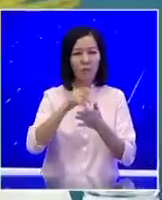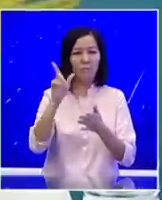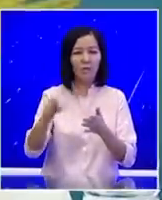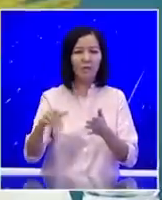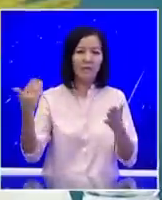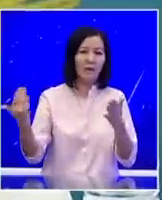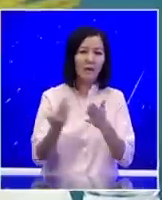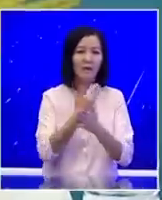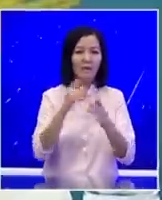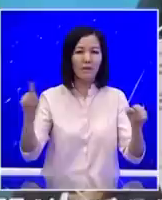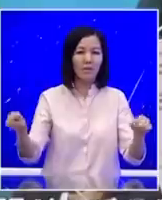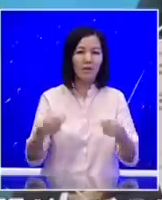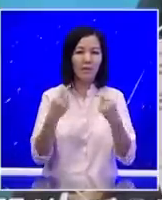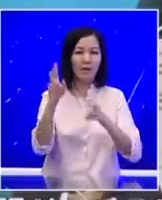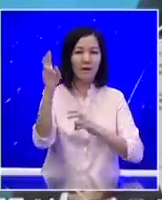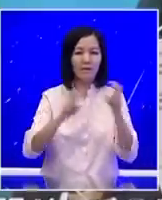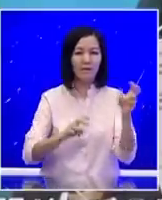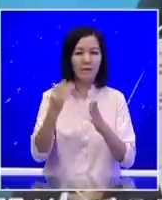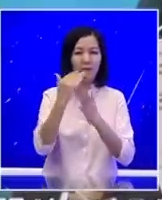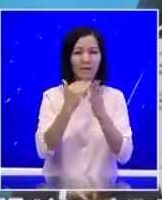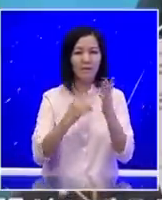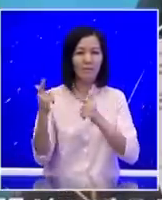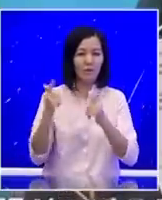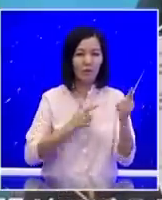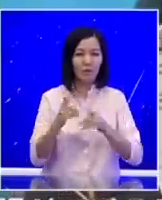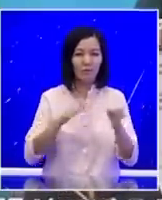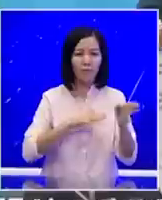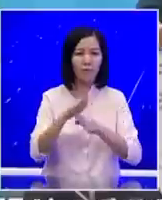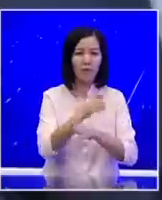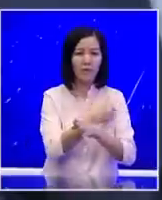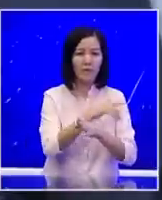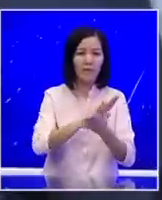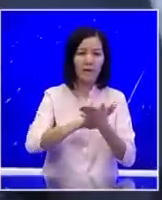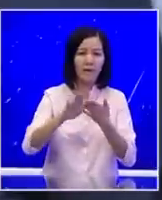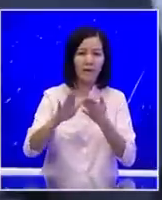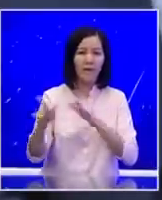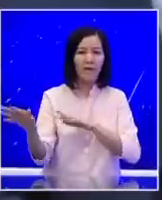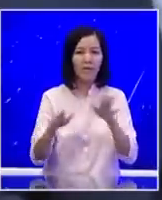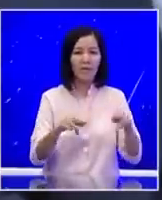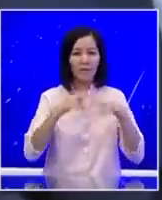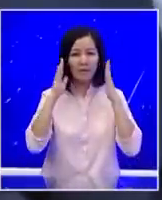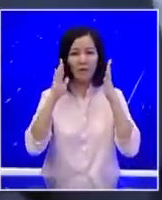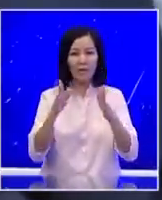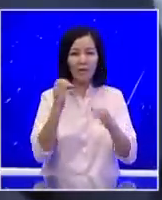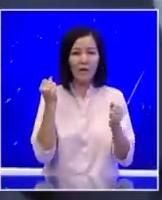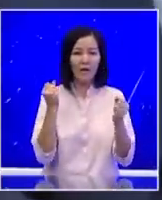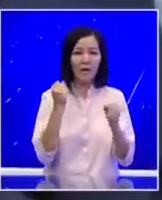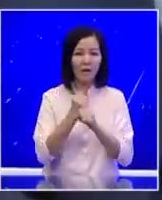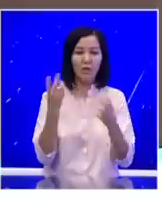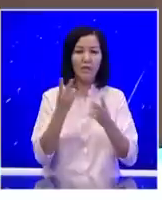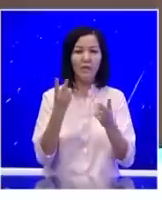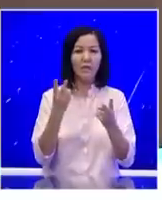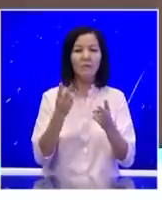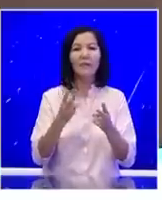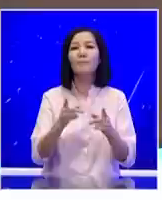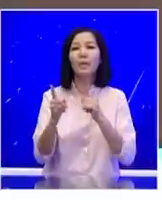басшысы жұмысы қайта жанданатын сандардың тізімін жасап, олардың толықтай санитарлық эпидемиологиялық шараларды сақтауын қадағалауға жеттігін